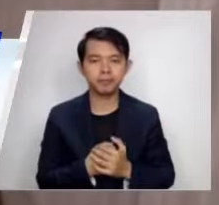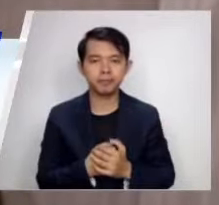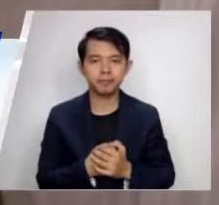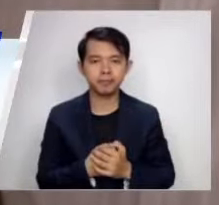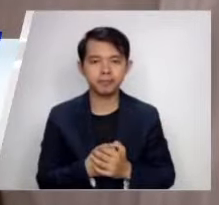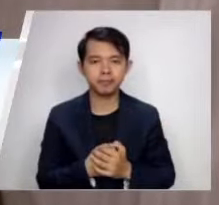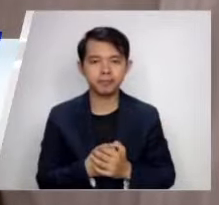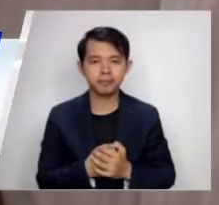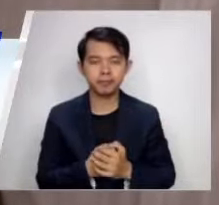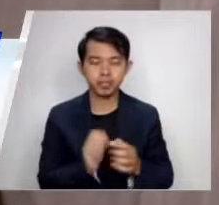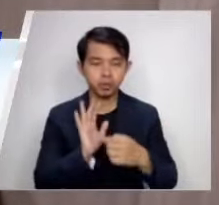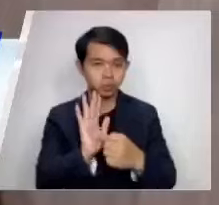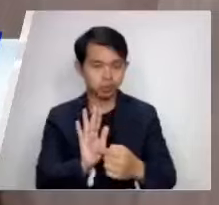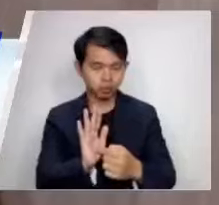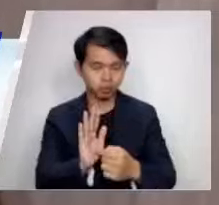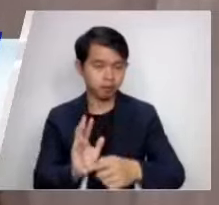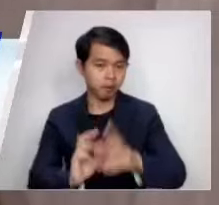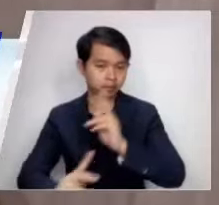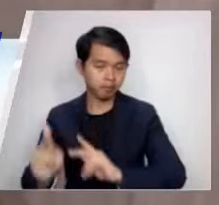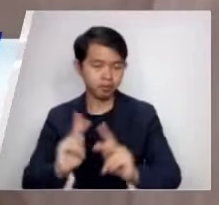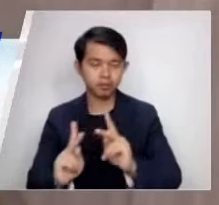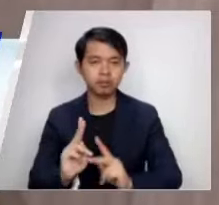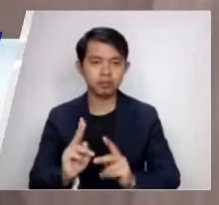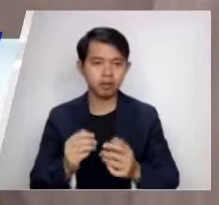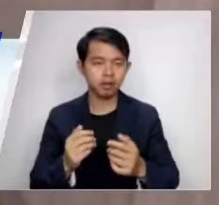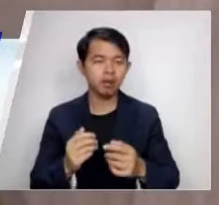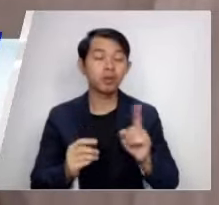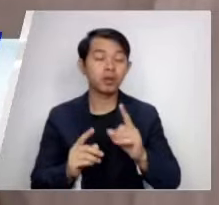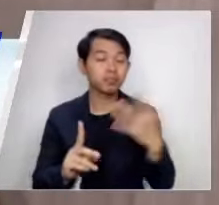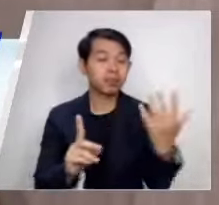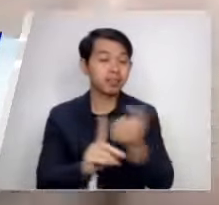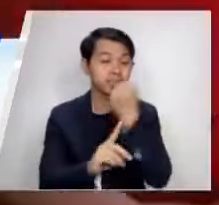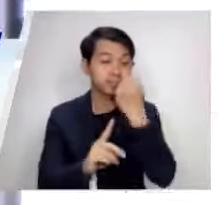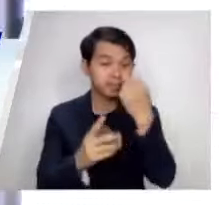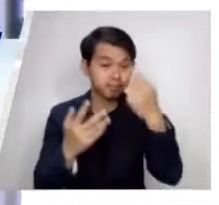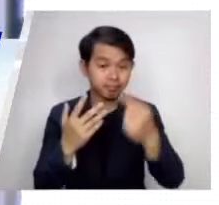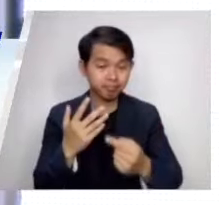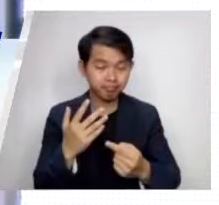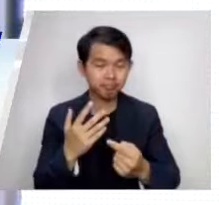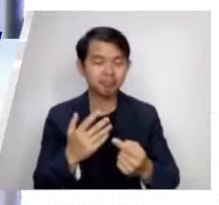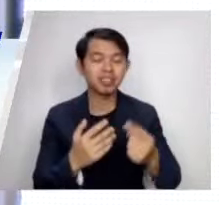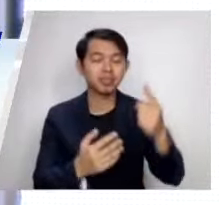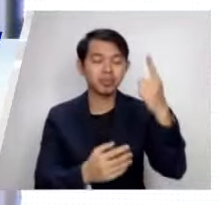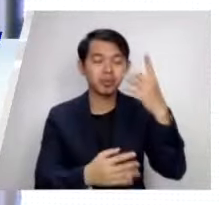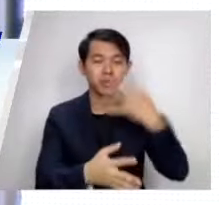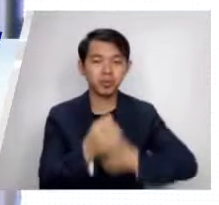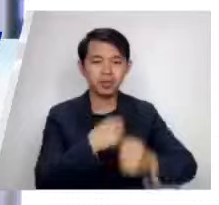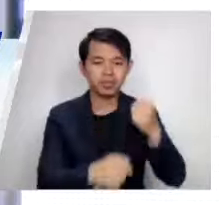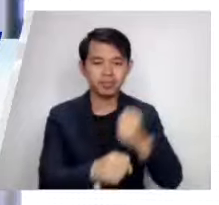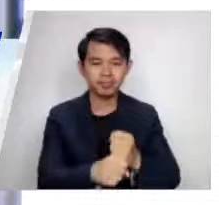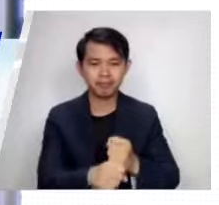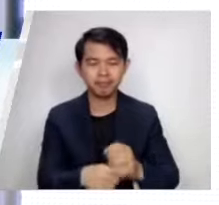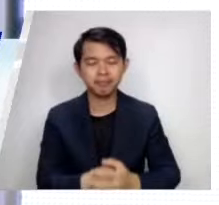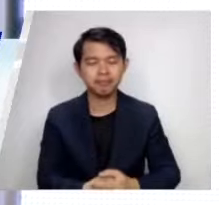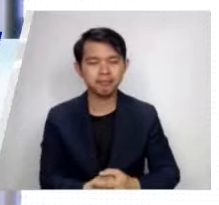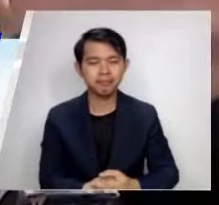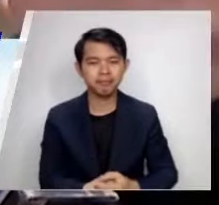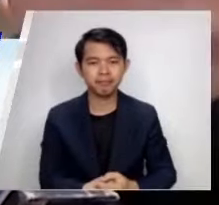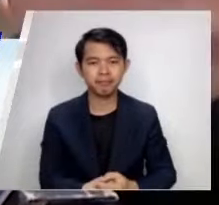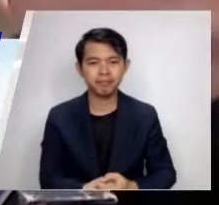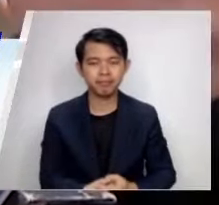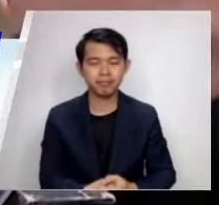meron tayong maipapakita sa taong bayan na may nagawa sa nakaraang isang taon. Natanong din ng Pangulo tungkol sa sinabi ni Vice President Sara